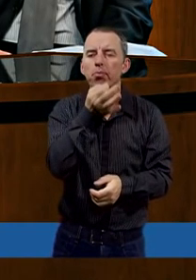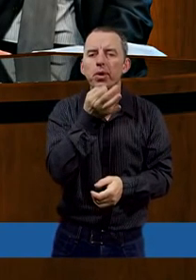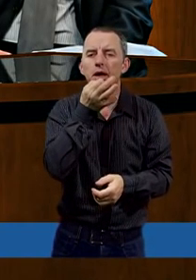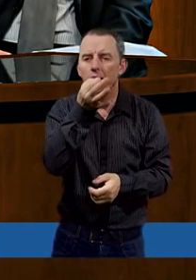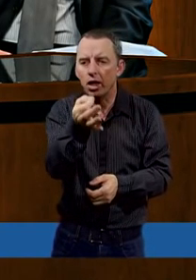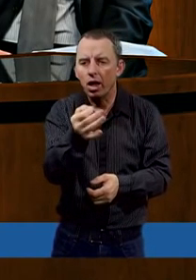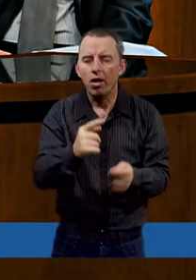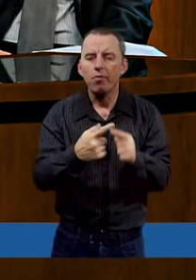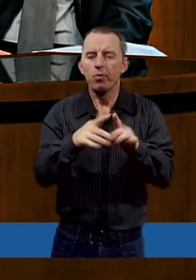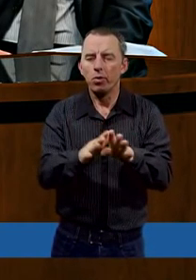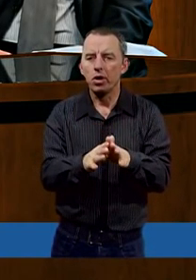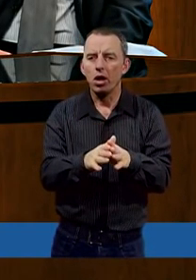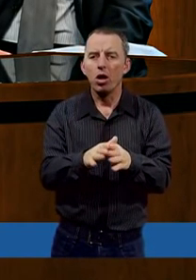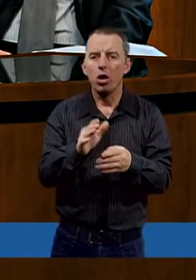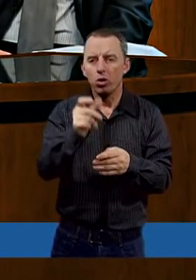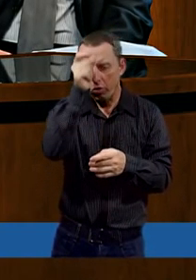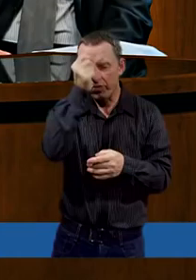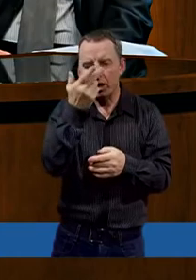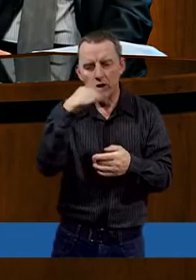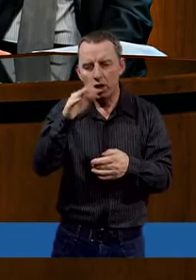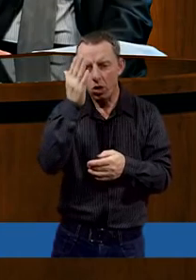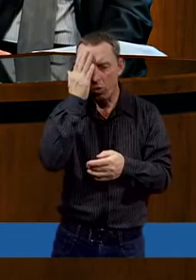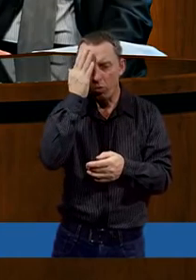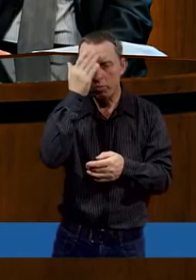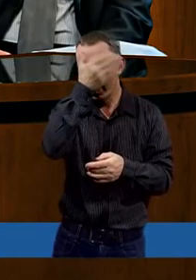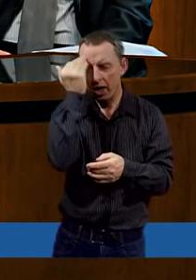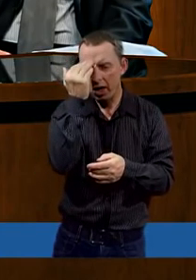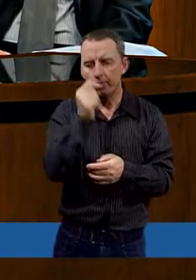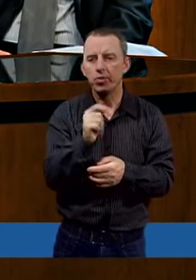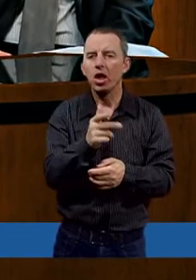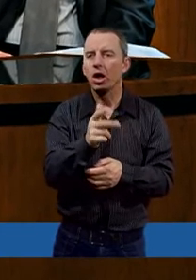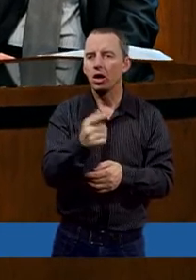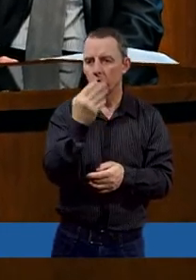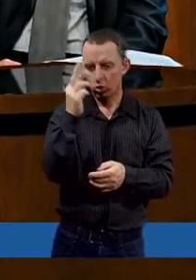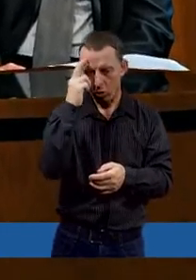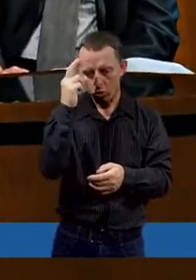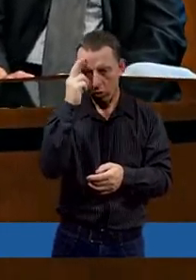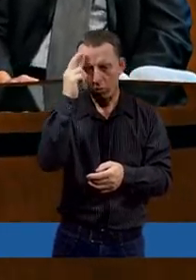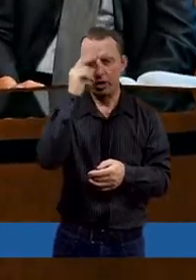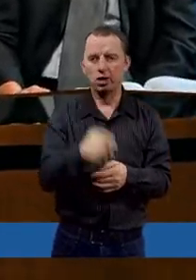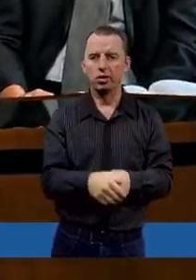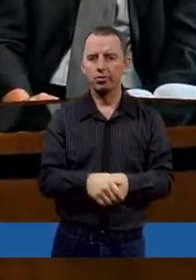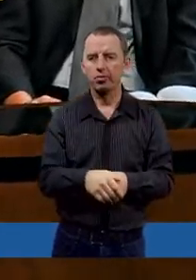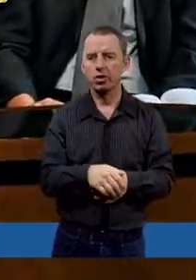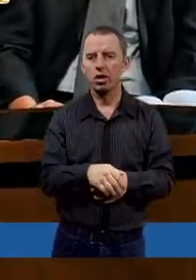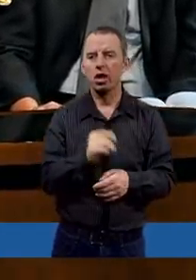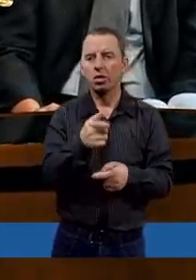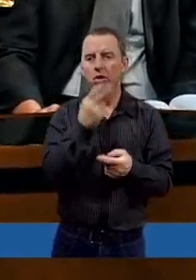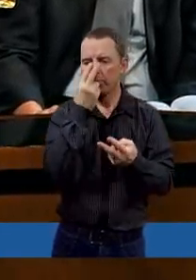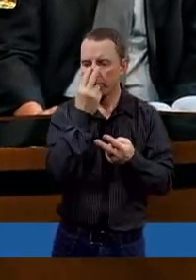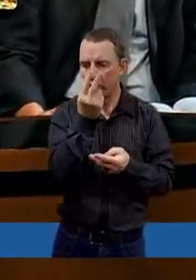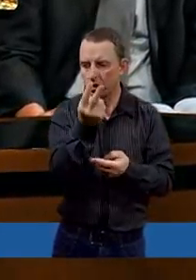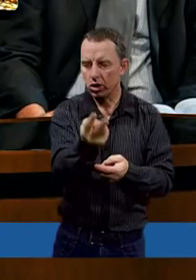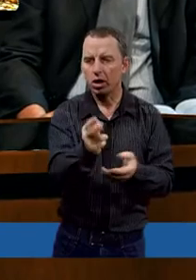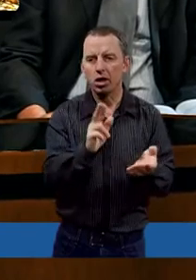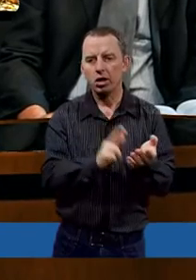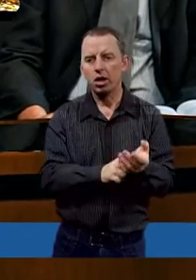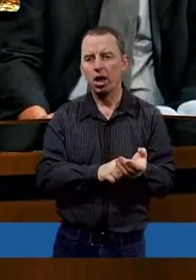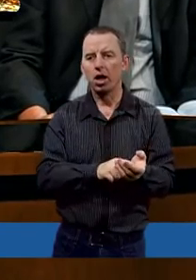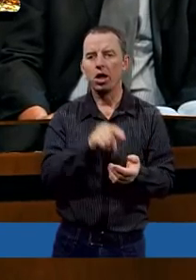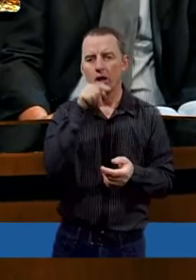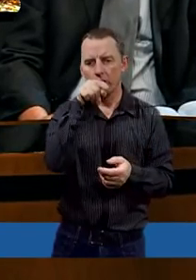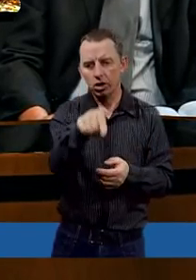w momencie, kiedy człowiek nie potrafi zrozumieć tego cierpienia. Mhm. Proszę bardzo. To jest ważne, żebyśmy popatrzyli na chyba